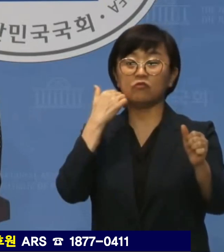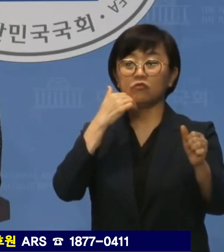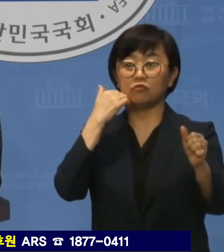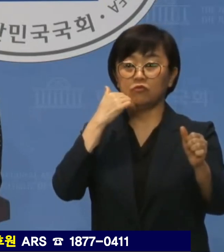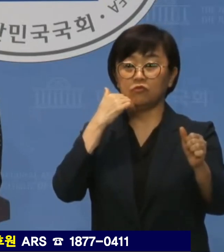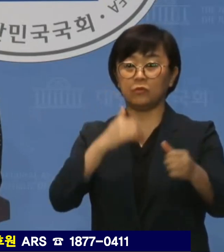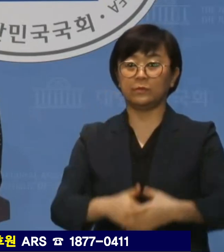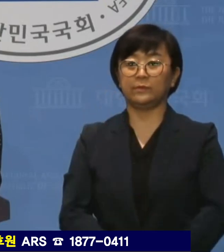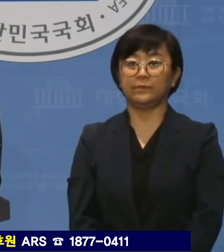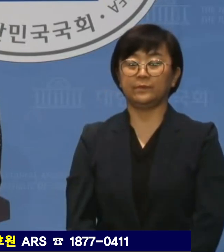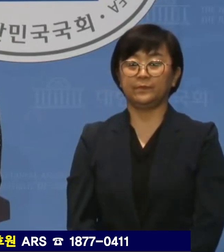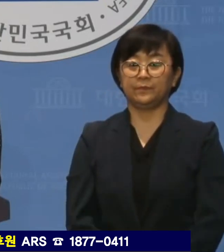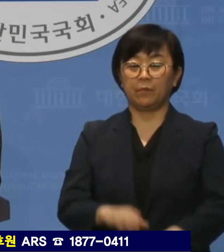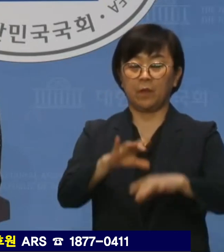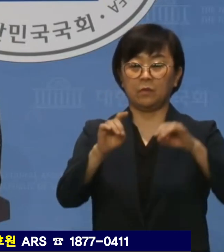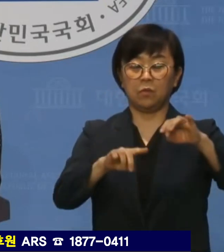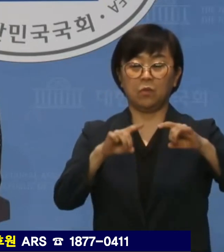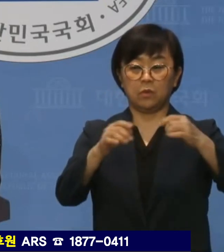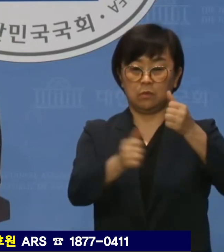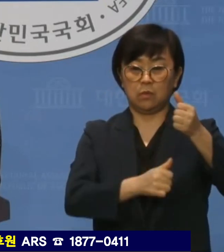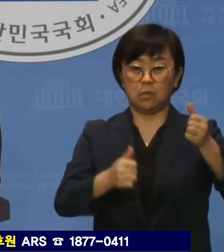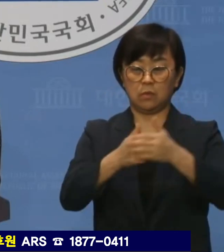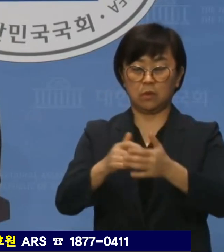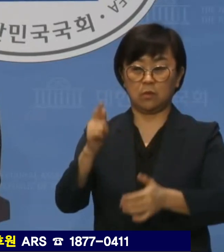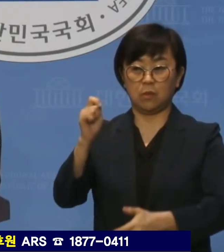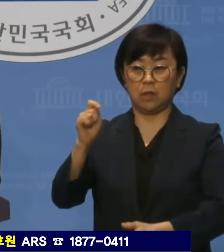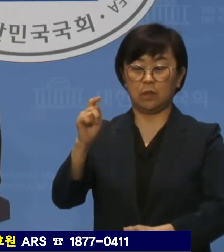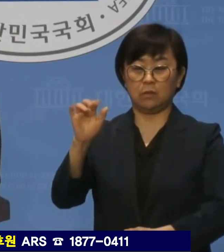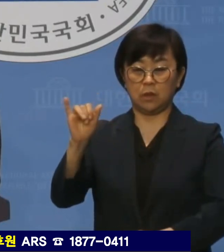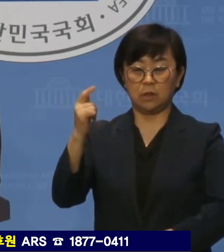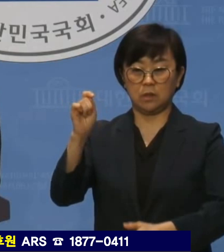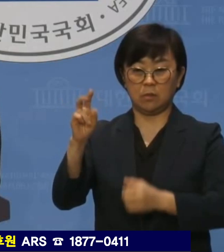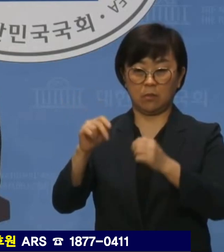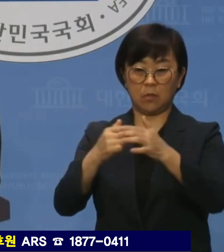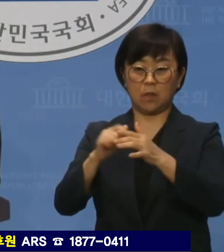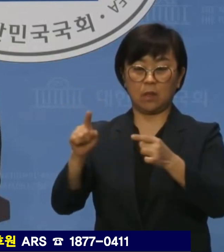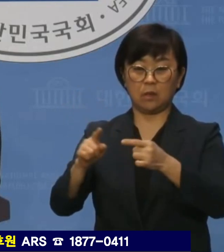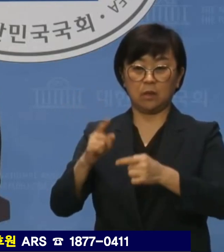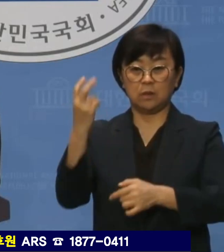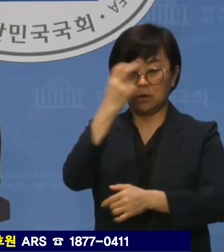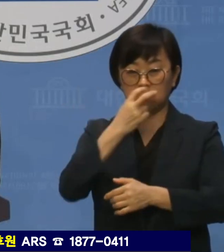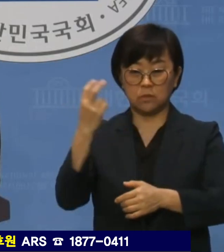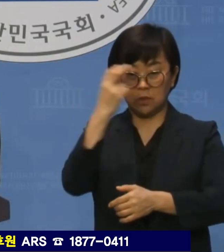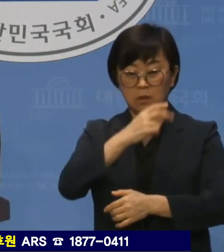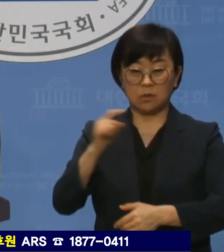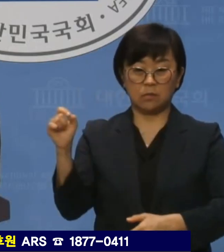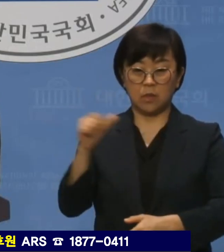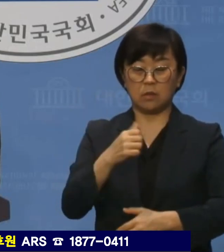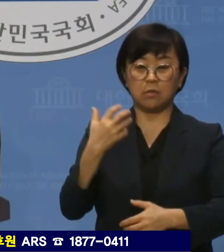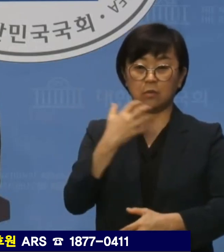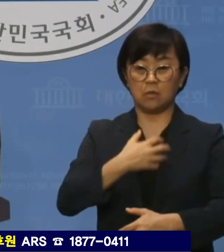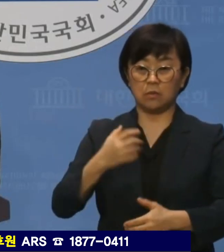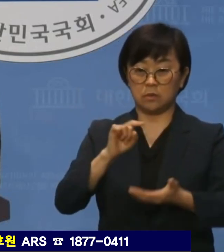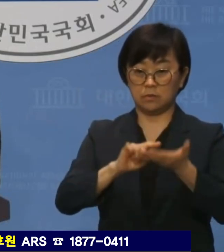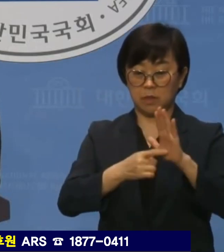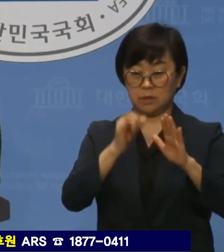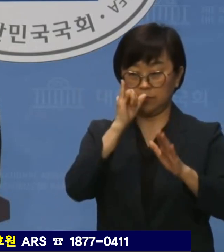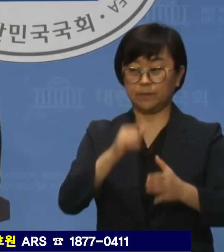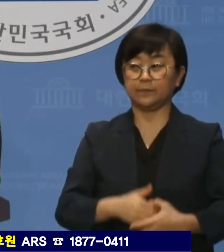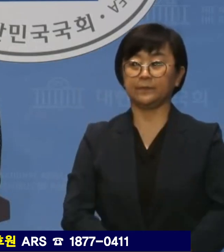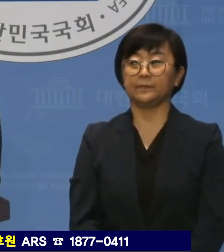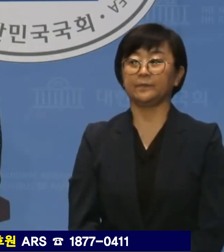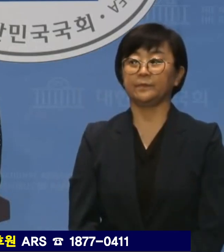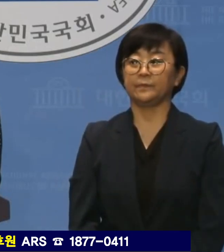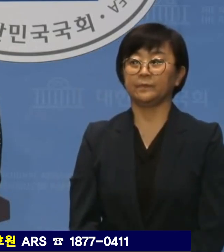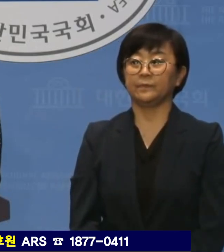지시했습니까? 방통위원회가 YTN 매각을 졸속으로 심사할 것이라는 우려의 목소리가 높아지고